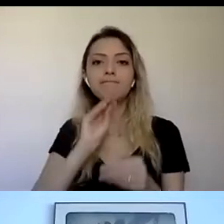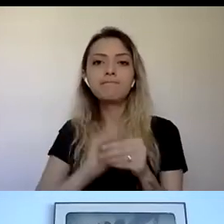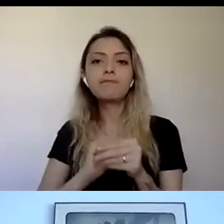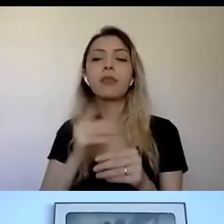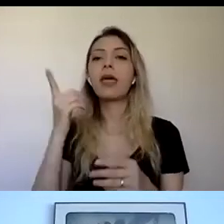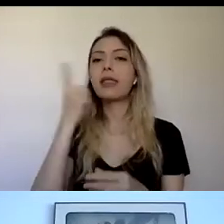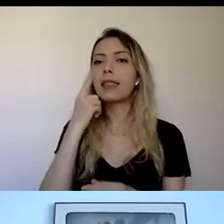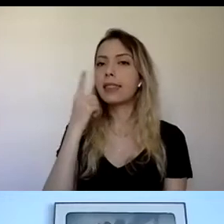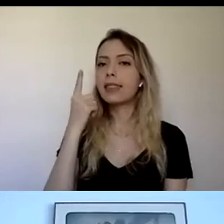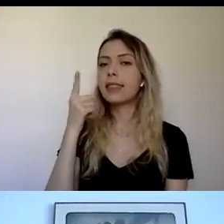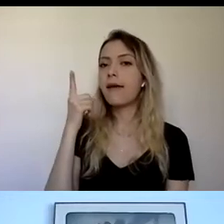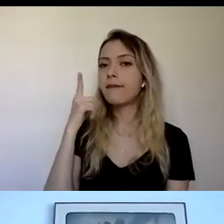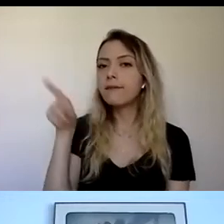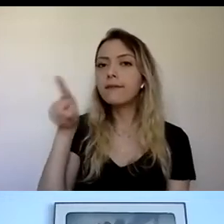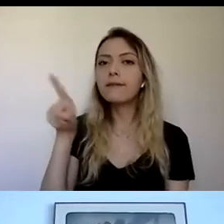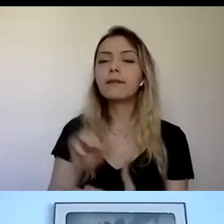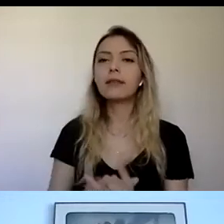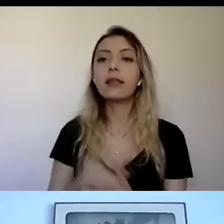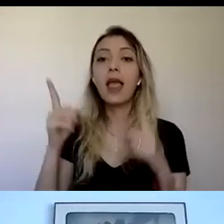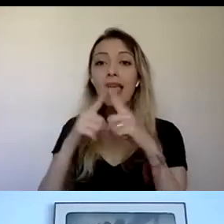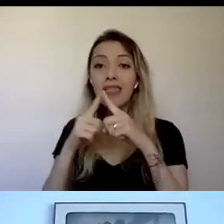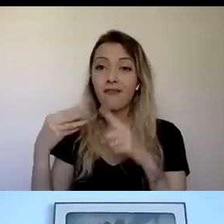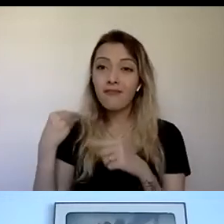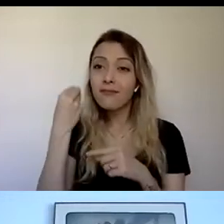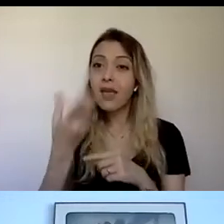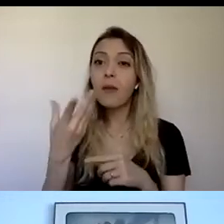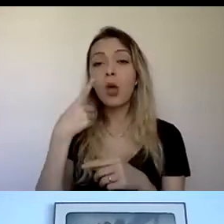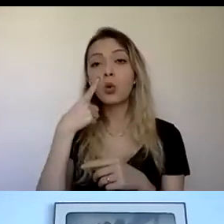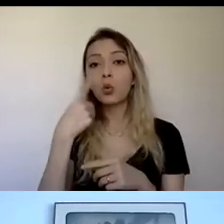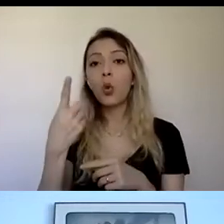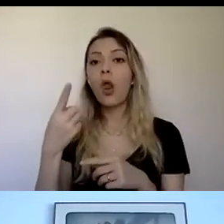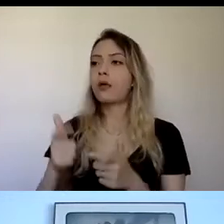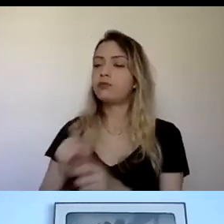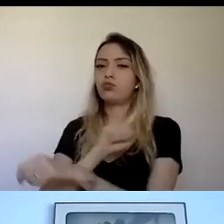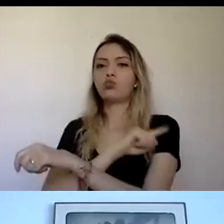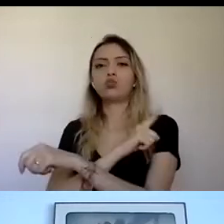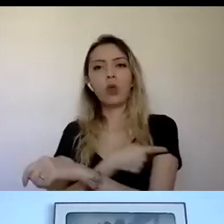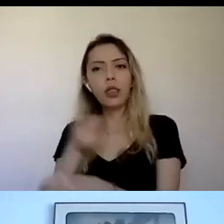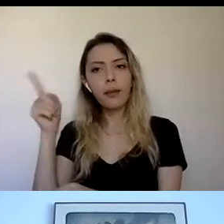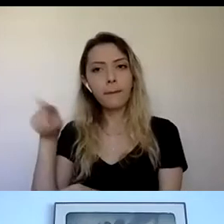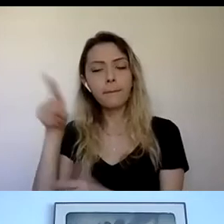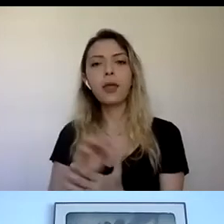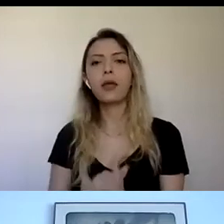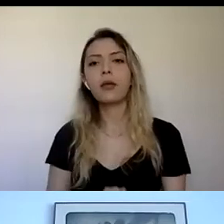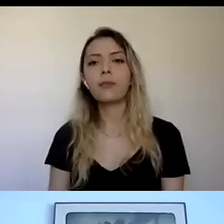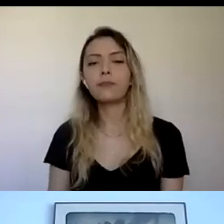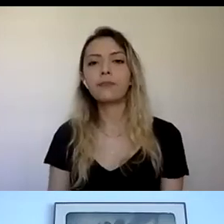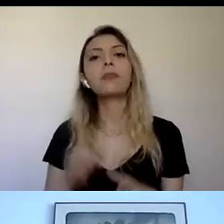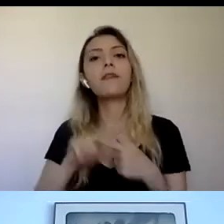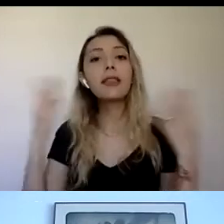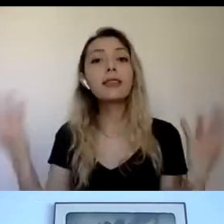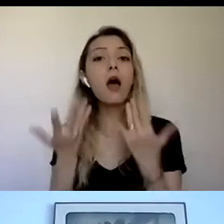devletlerin hesap verebilirliklerini güçlendirmek ve daha